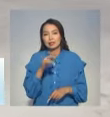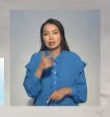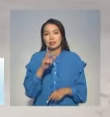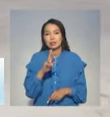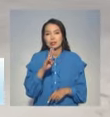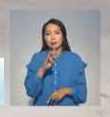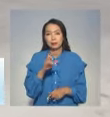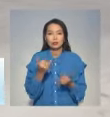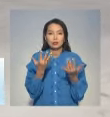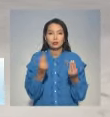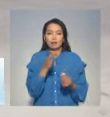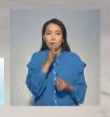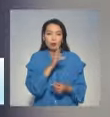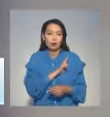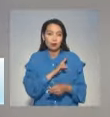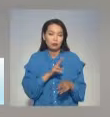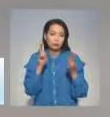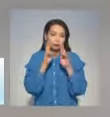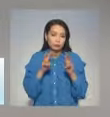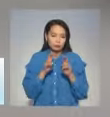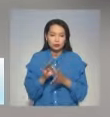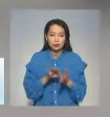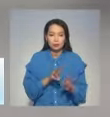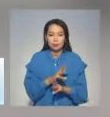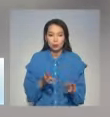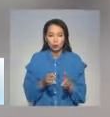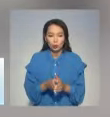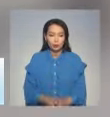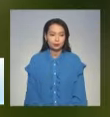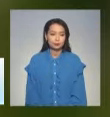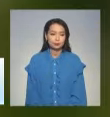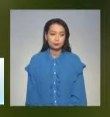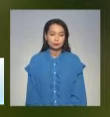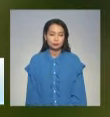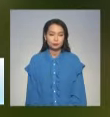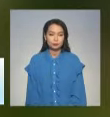В настоящее время работает оперативно-следственная группа министерства.